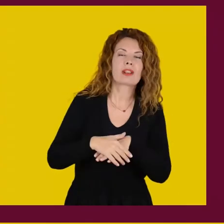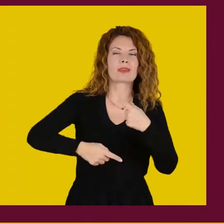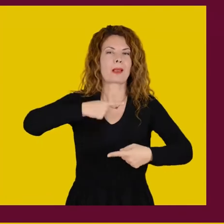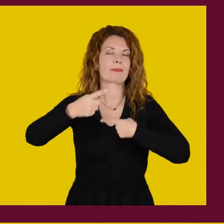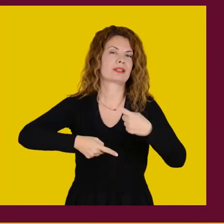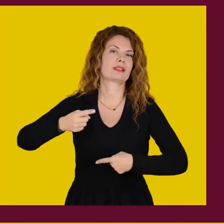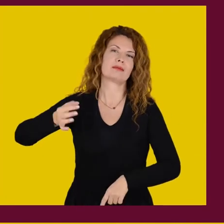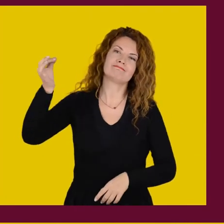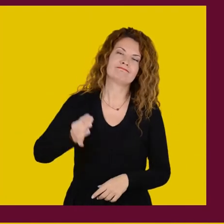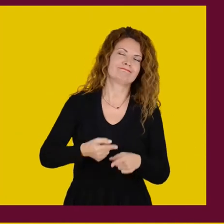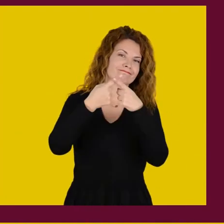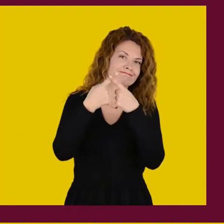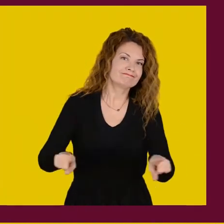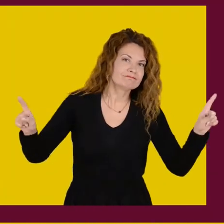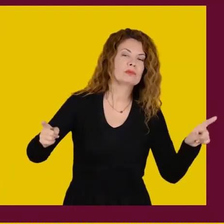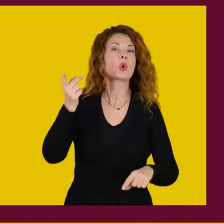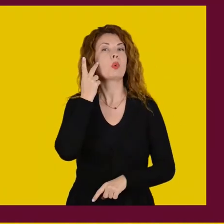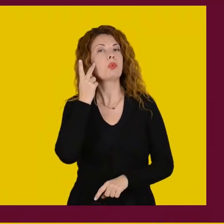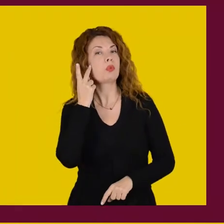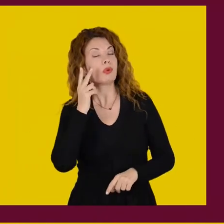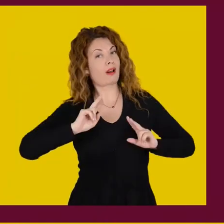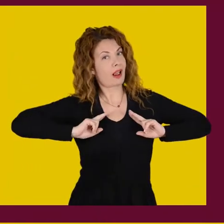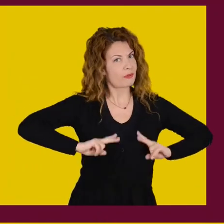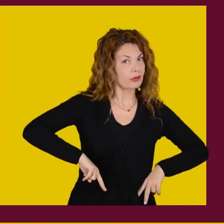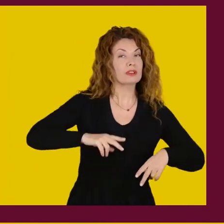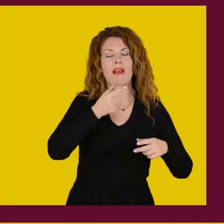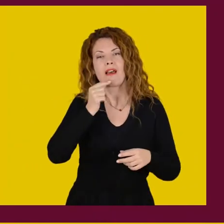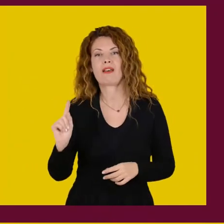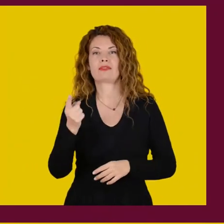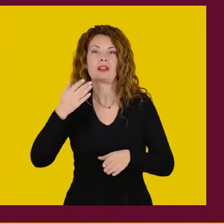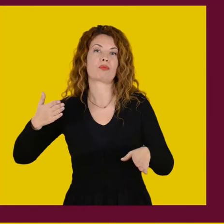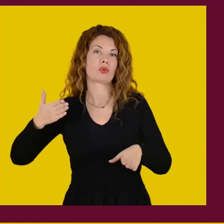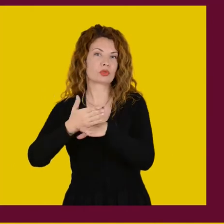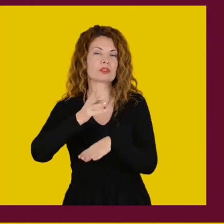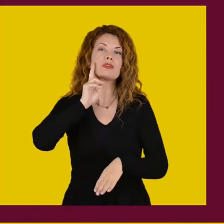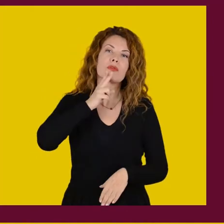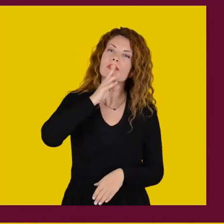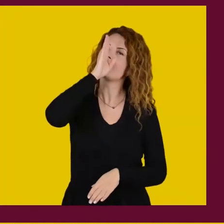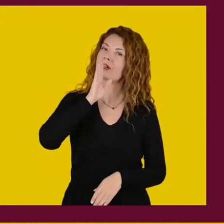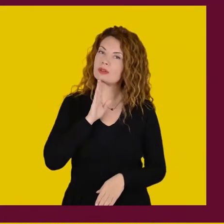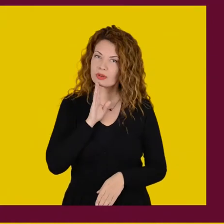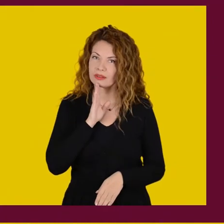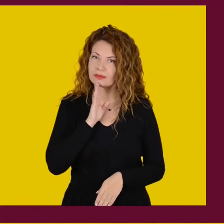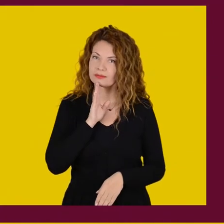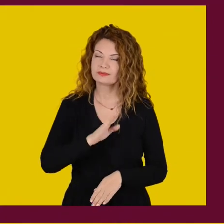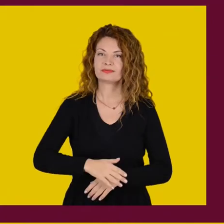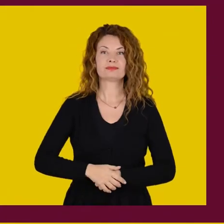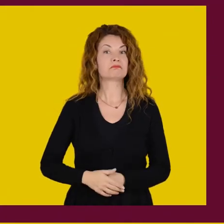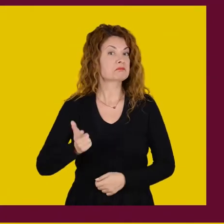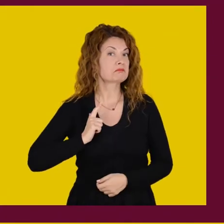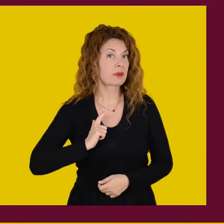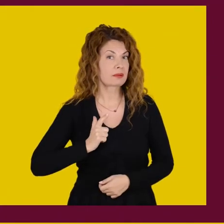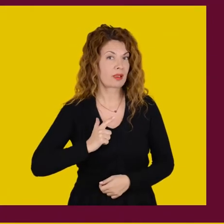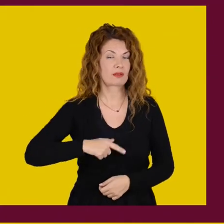είναι μια ξεχωριστή εμπειρία και για τους ακούοντες, αλλά και μια μεγάλη ευκαιρία να έχουν πρόσβαση σε αυτή και όσοι έχουν προβλήματα